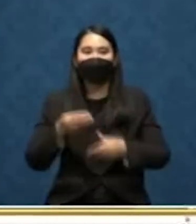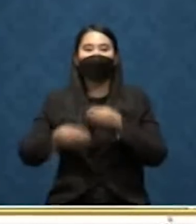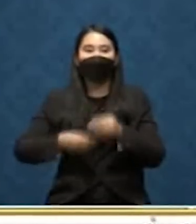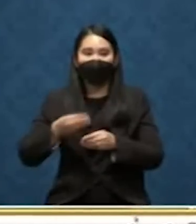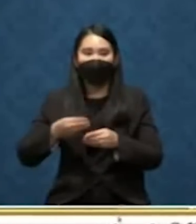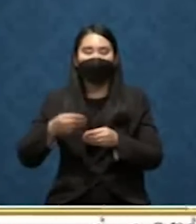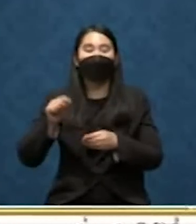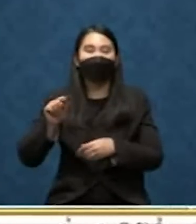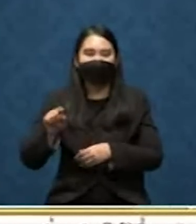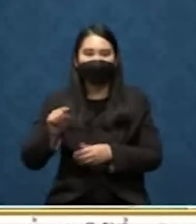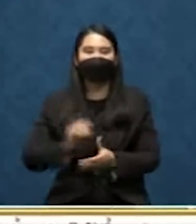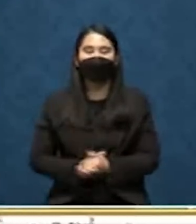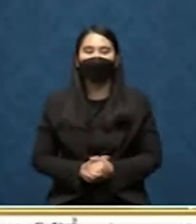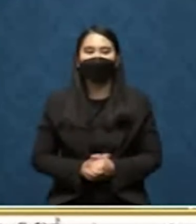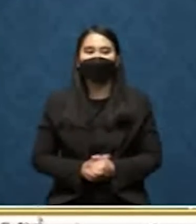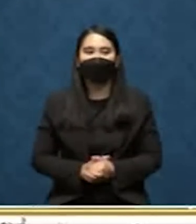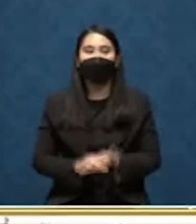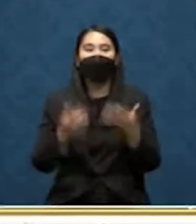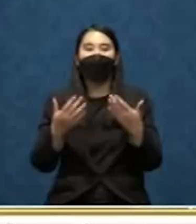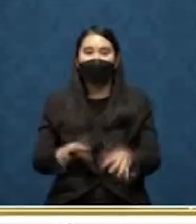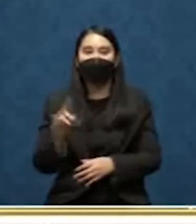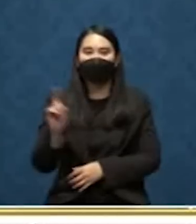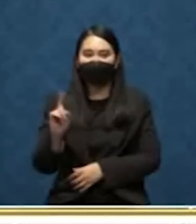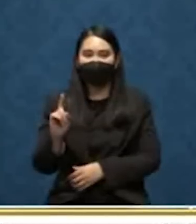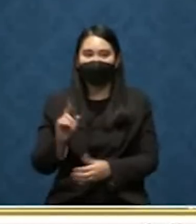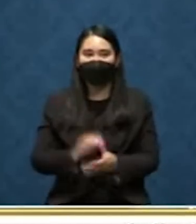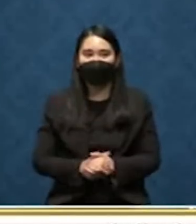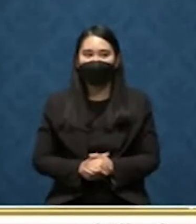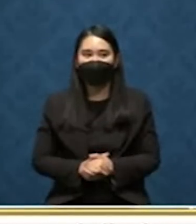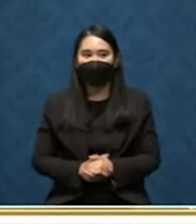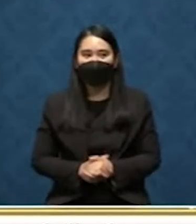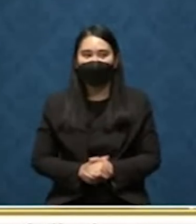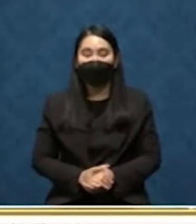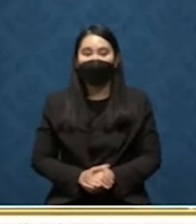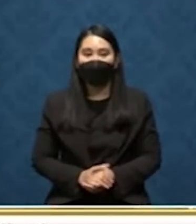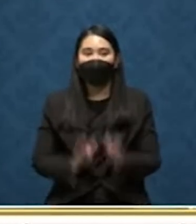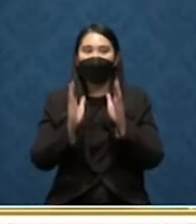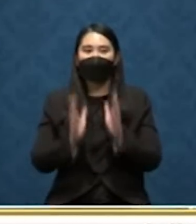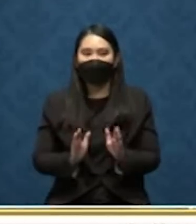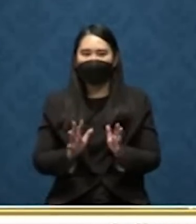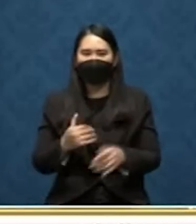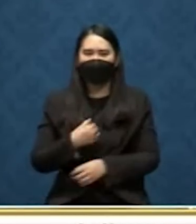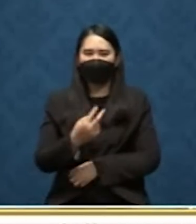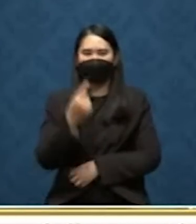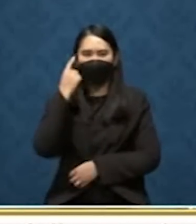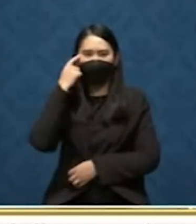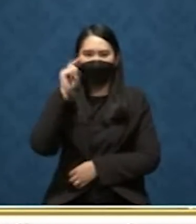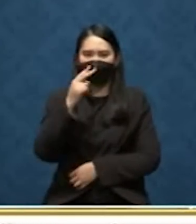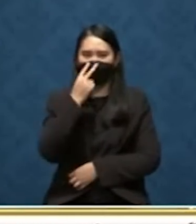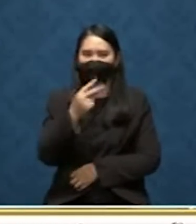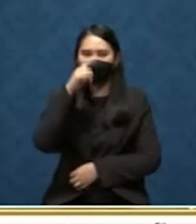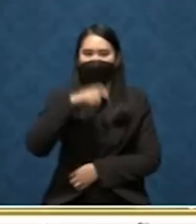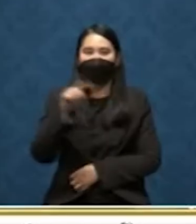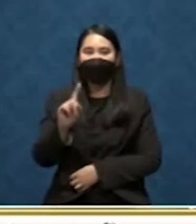จื้เจีงอกทีหนึ่แล้วแบบนี้คนที่ตกเป็นเยื่อเขาจะมองสถาบนของเราอยางไรครับ